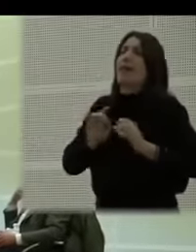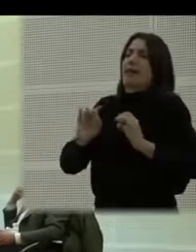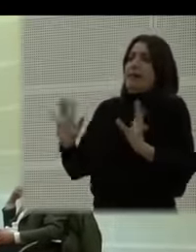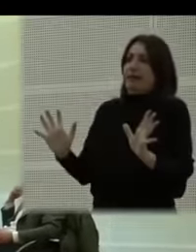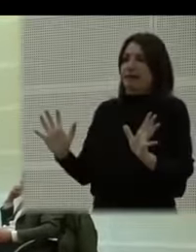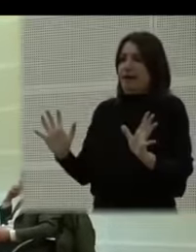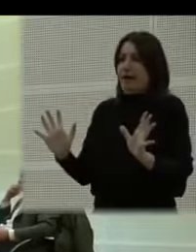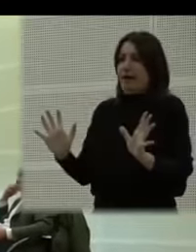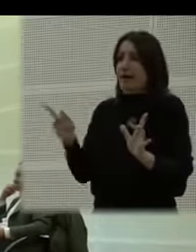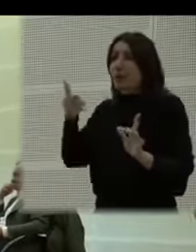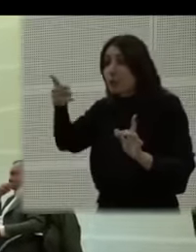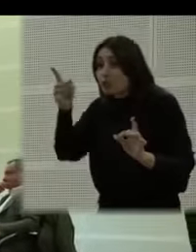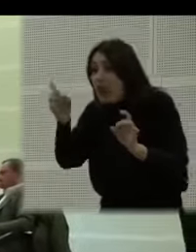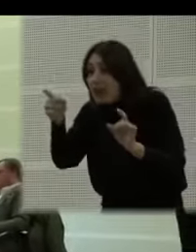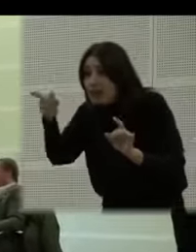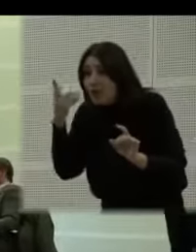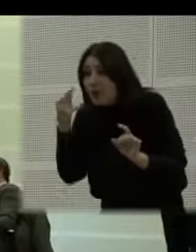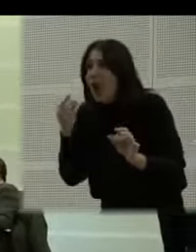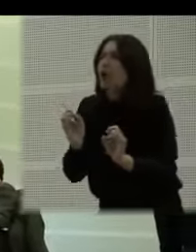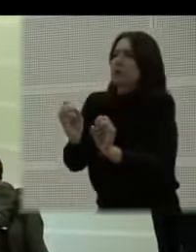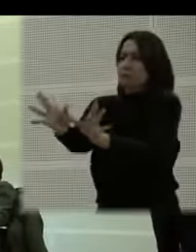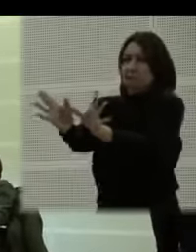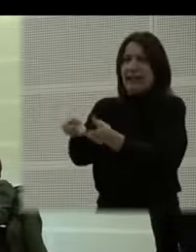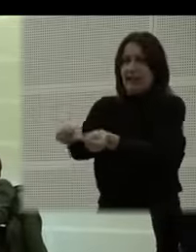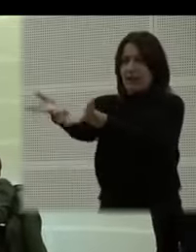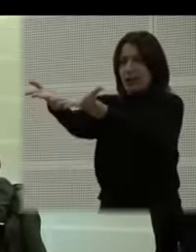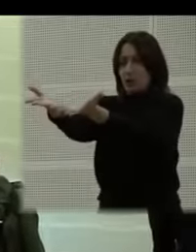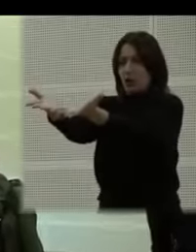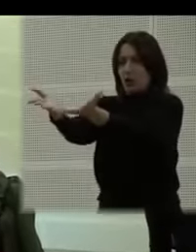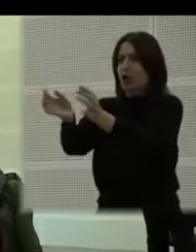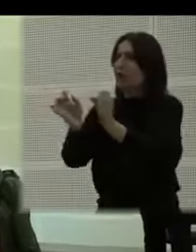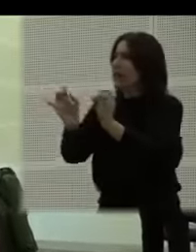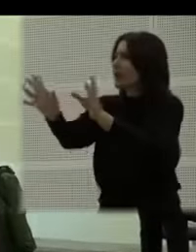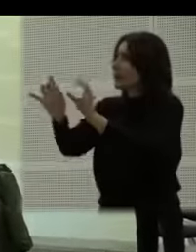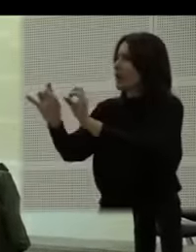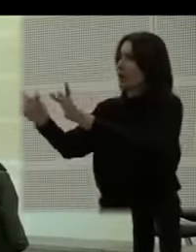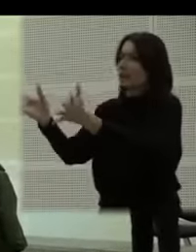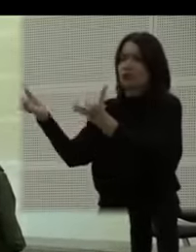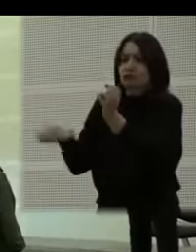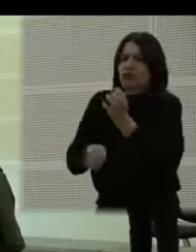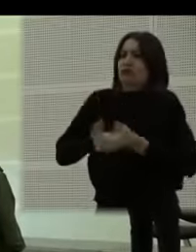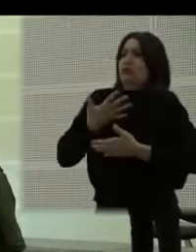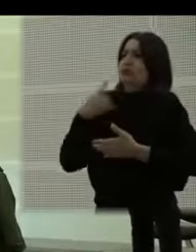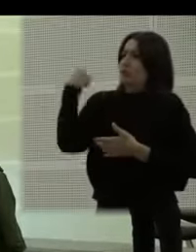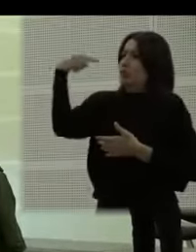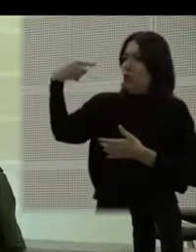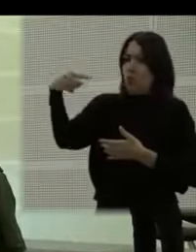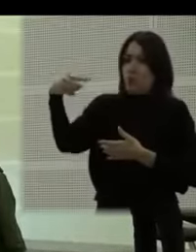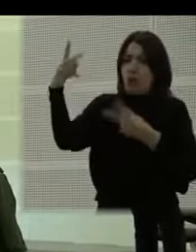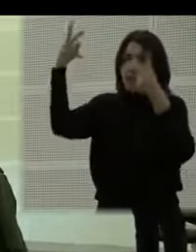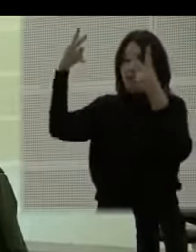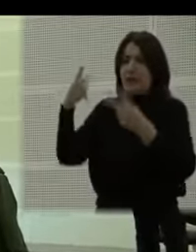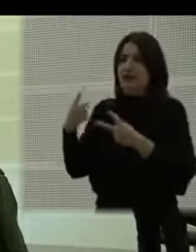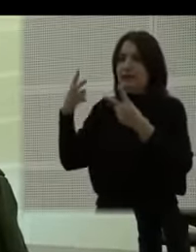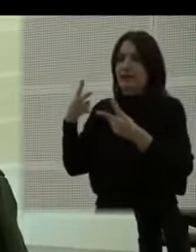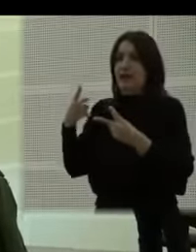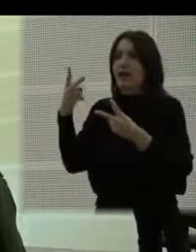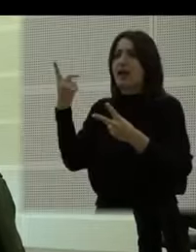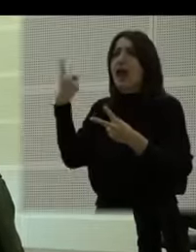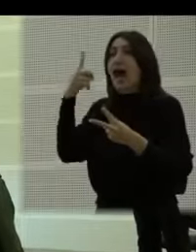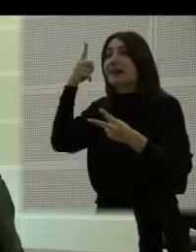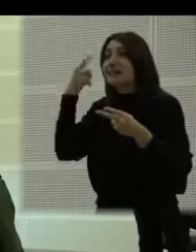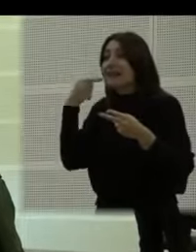che anche gli altri possano sentirsi liberi di essere quello che sono. E anche se hanno un